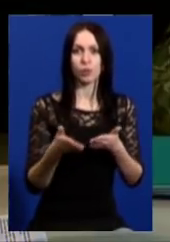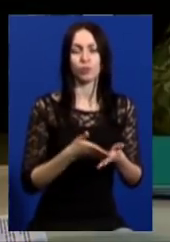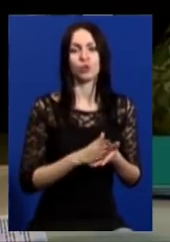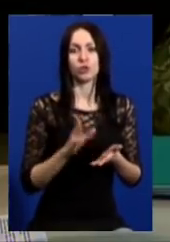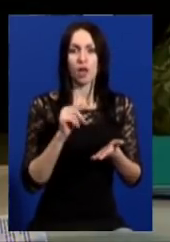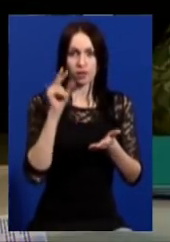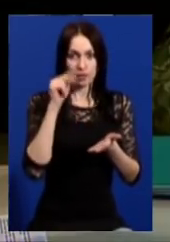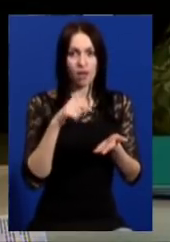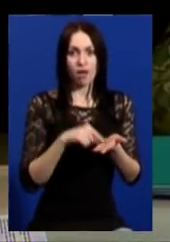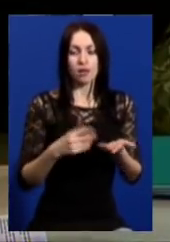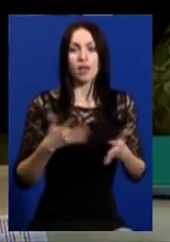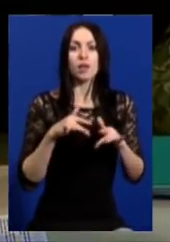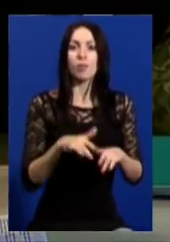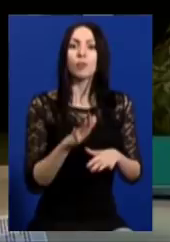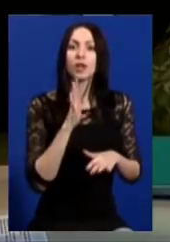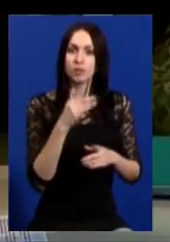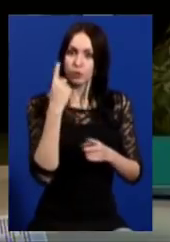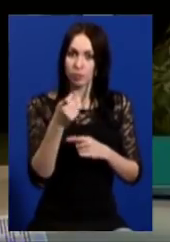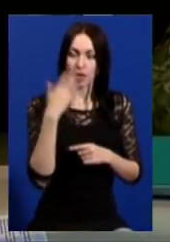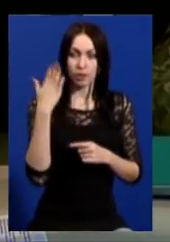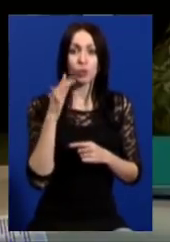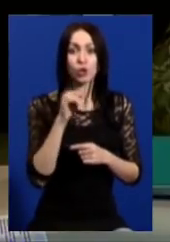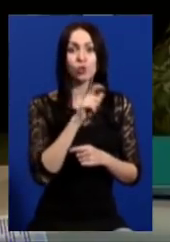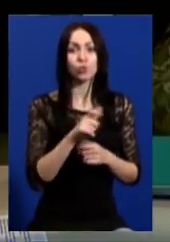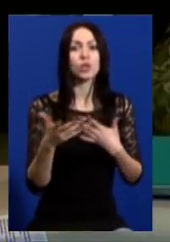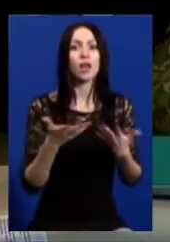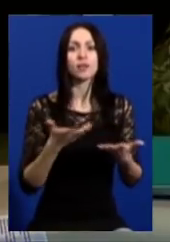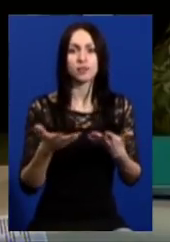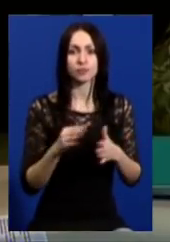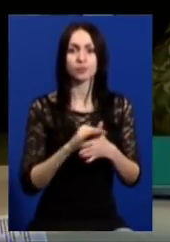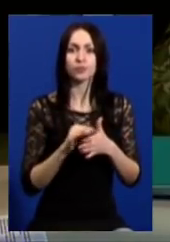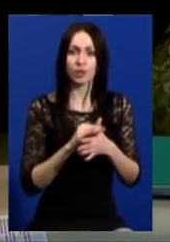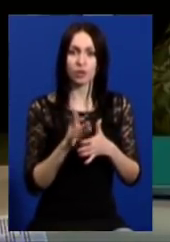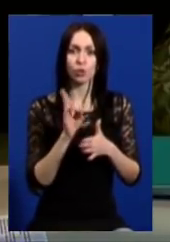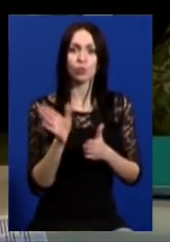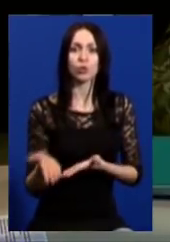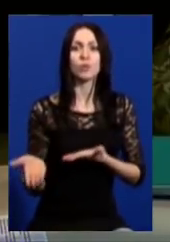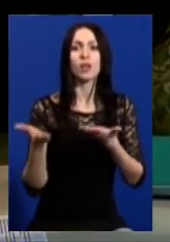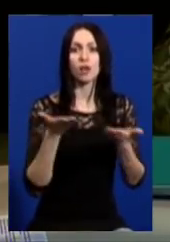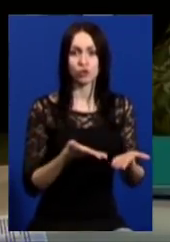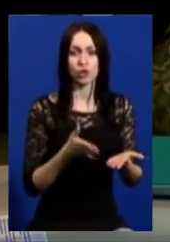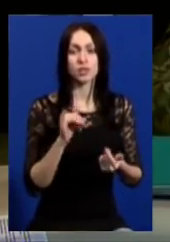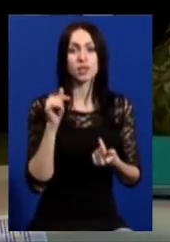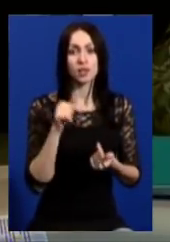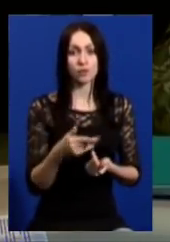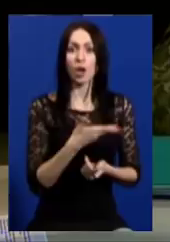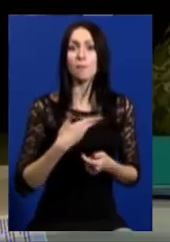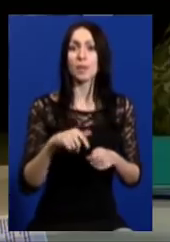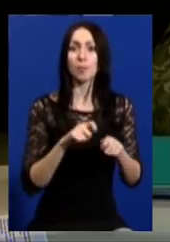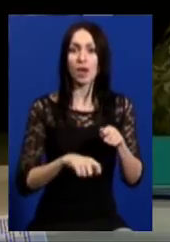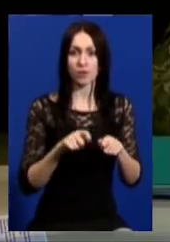визначається дата, які заходи будуть проводитися, які люди будуть запрошуватися. Відповідно, ми